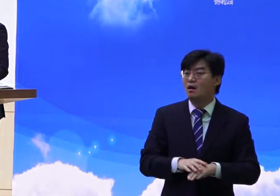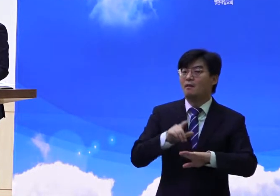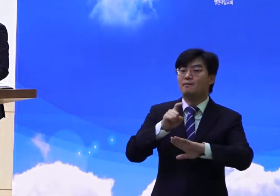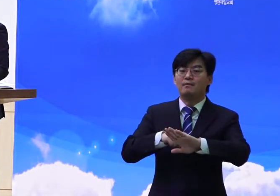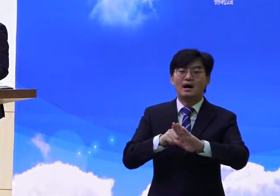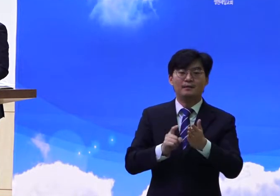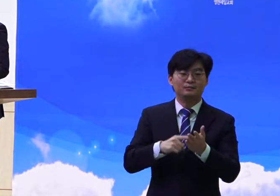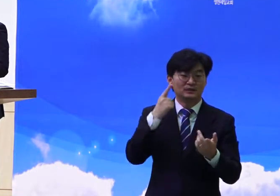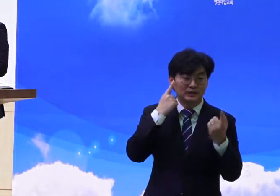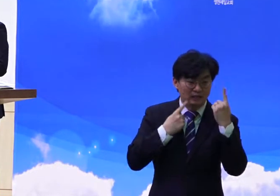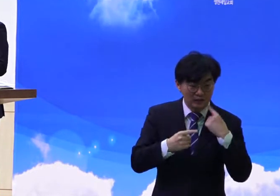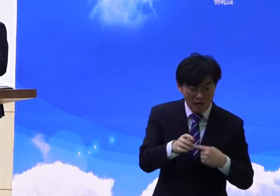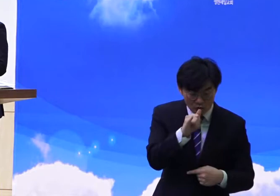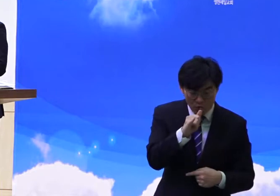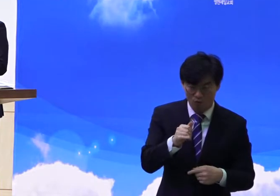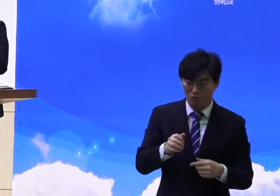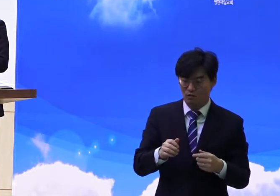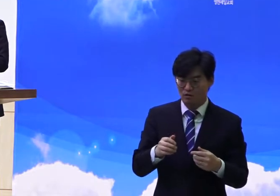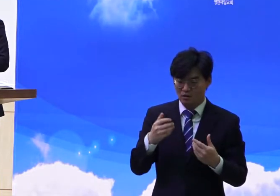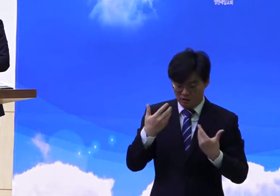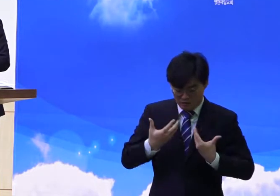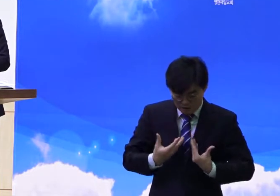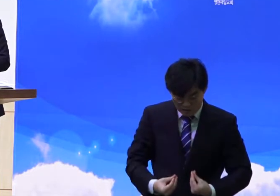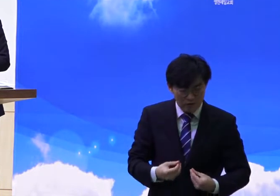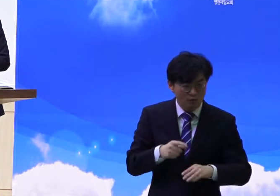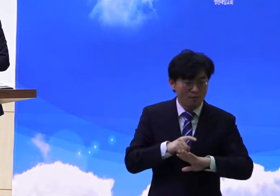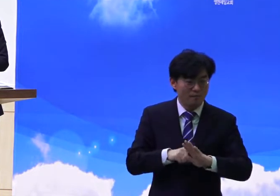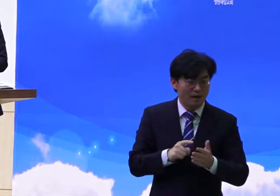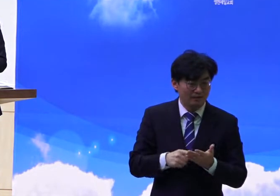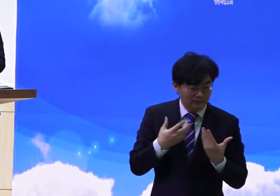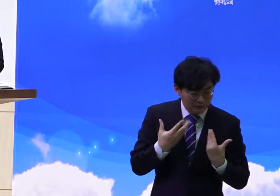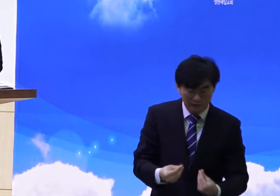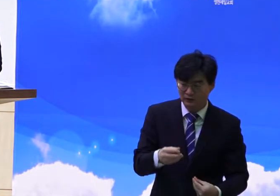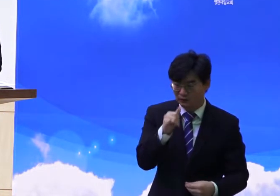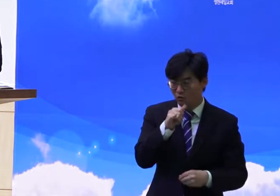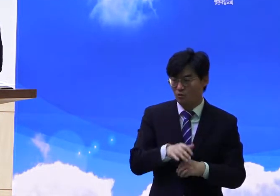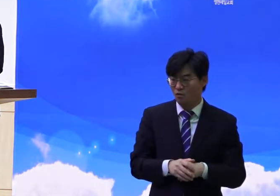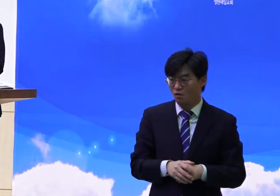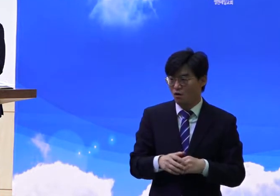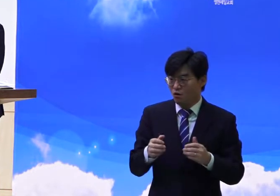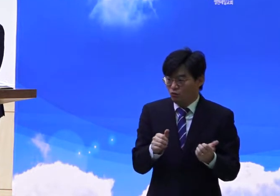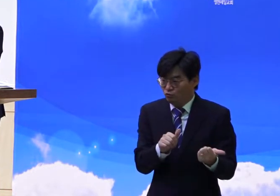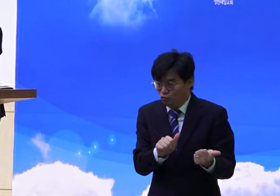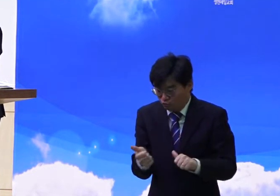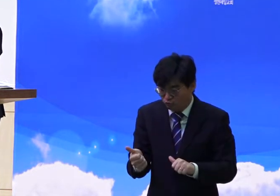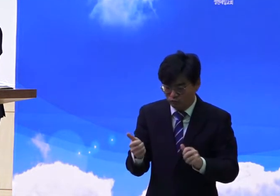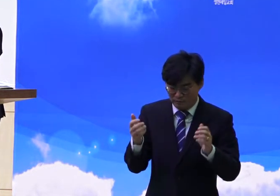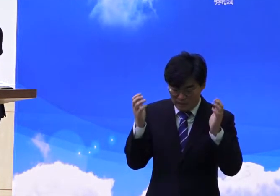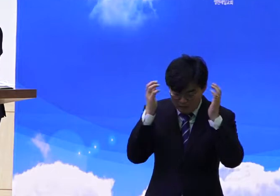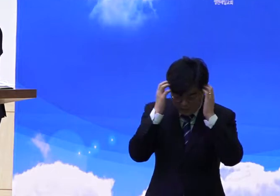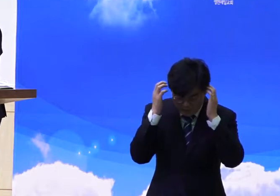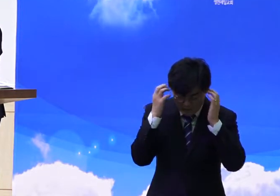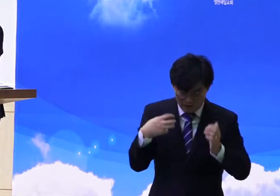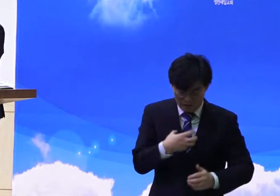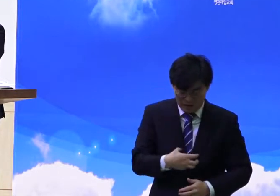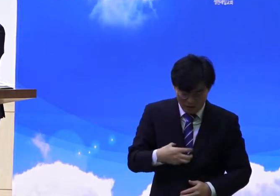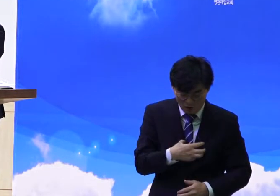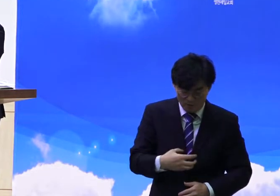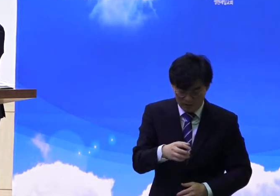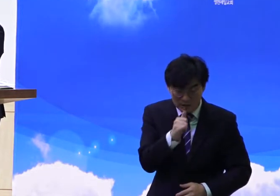상함과 죽음의 위기 가운데서도 하나님을 향한 단순한 믿음으로